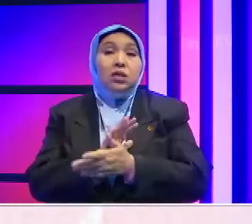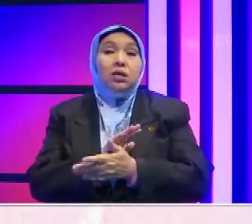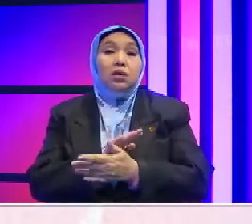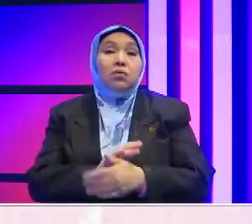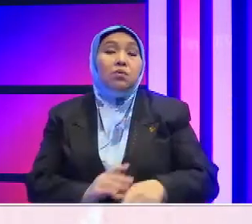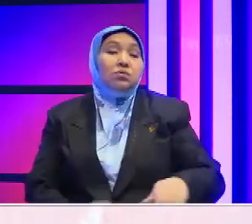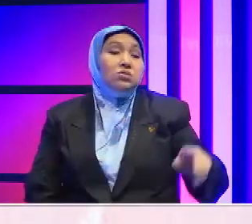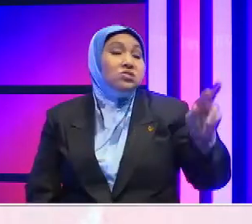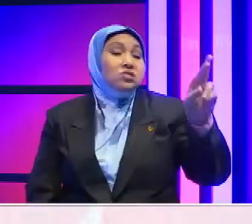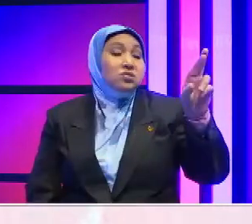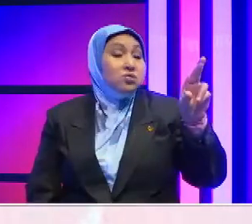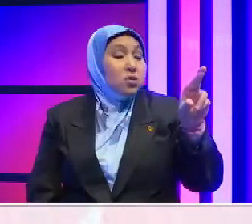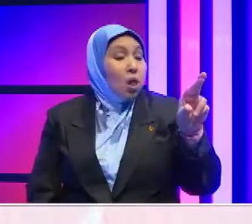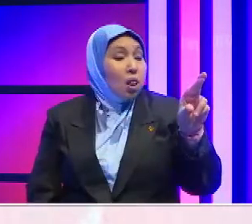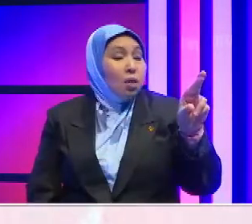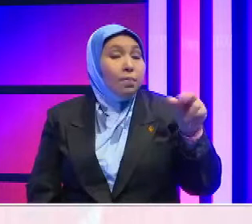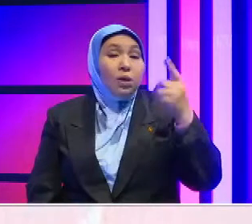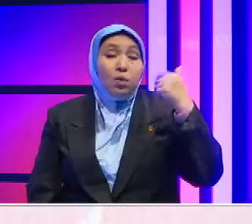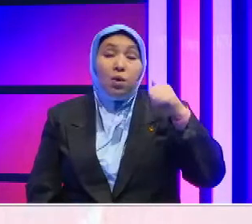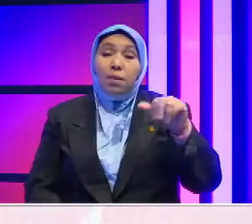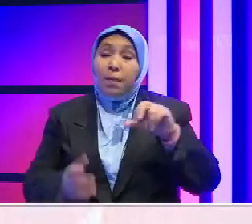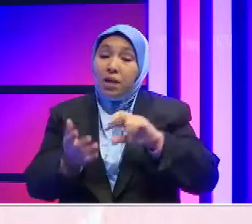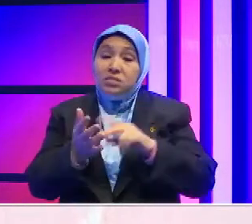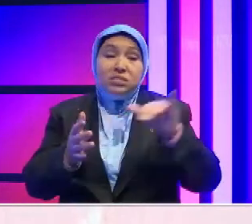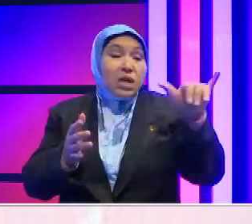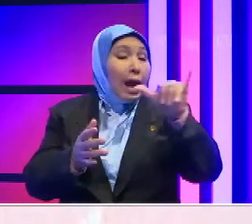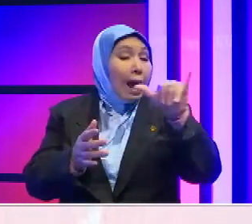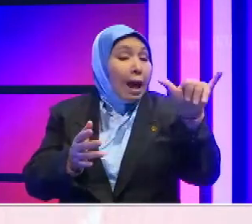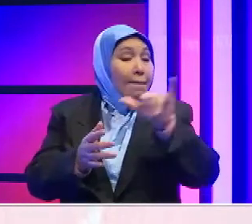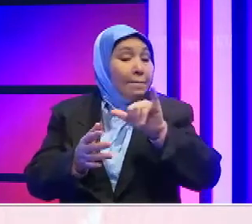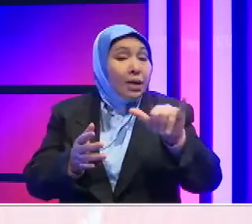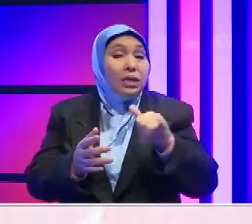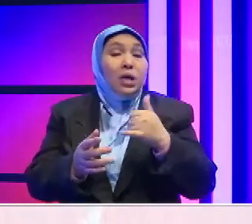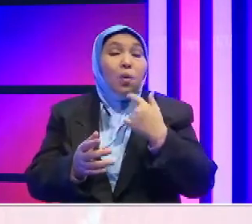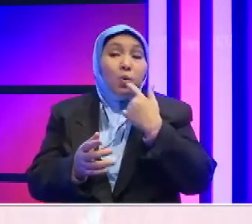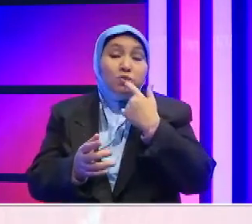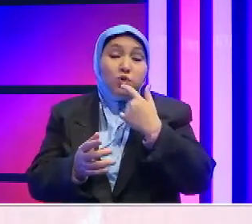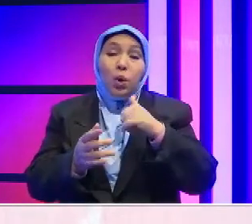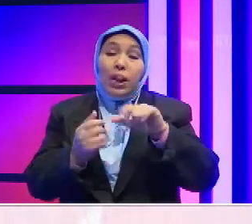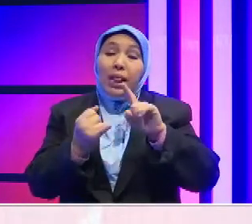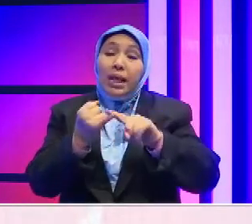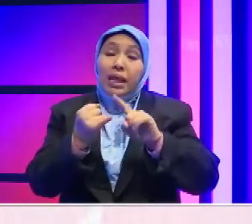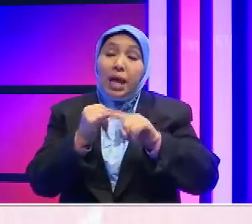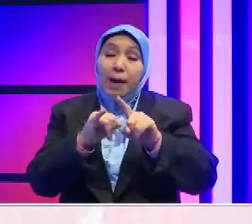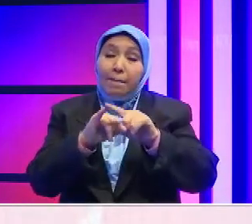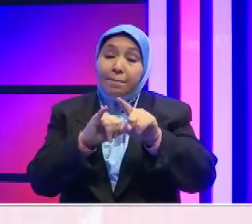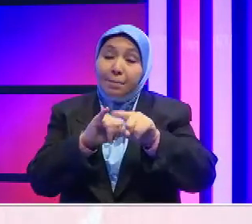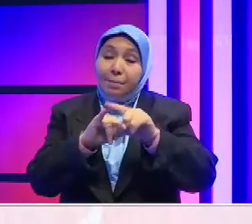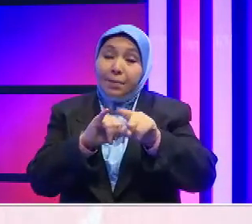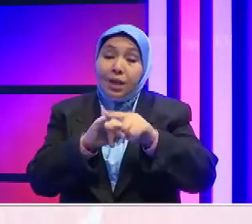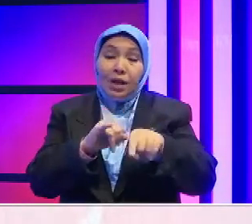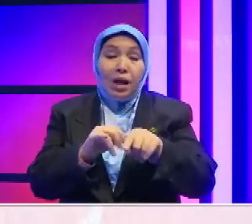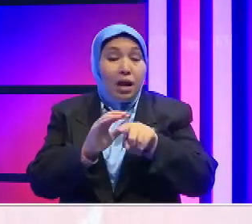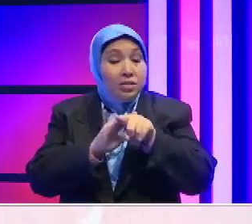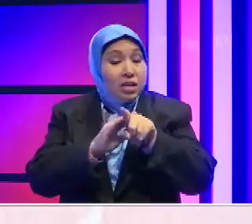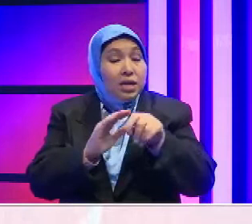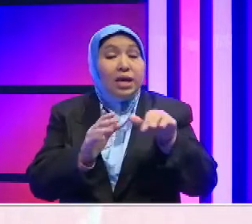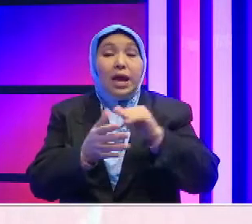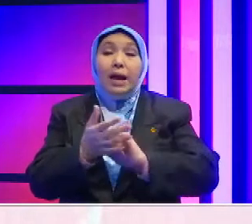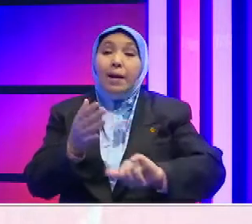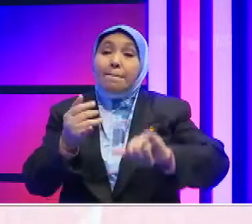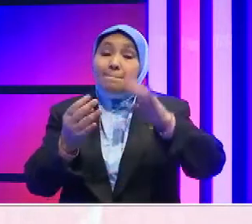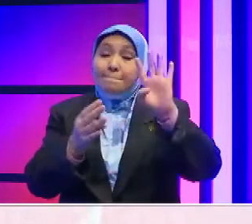Dal kategori 01 mesranya makhluk yang sama ujung lidah di bawah gigi atas kacau gitu udah yang